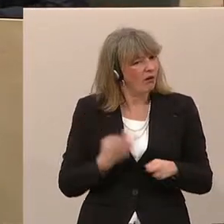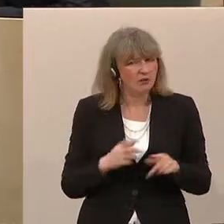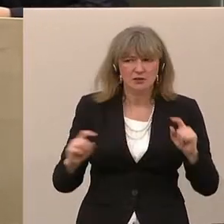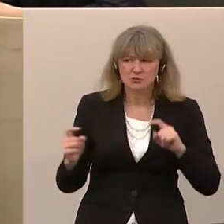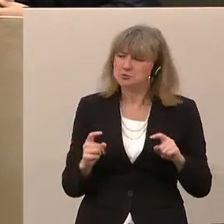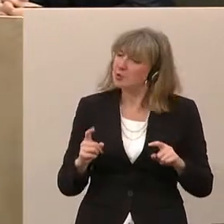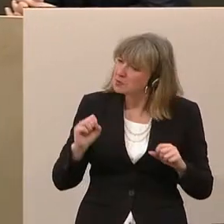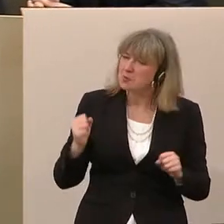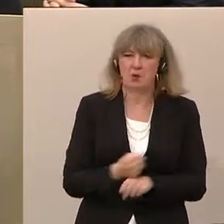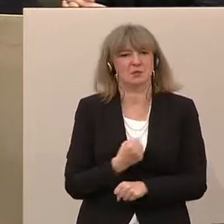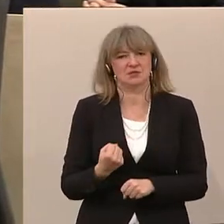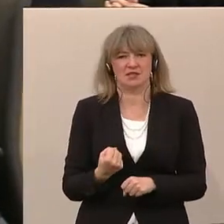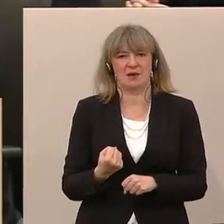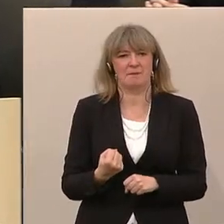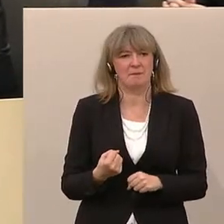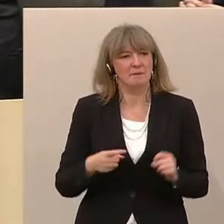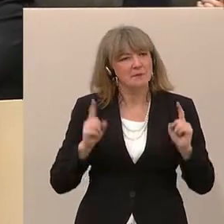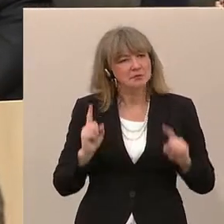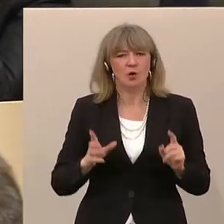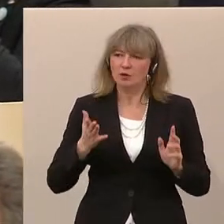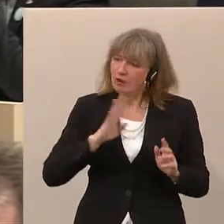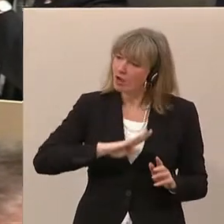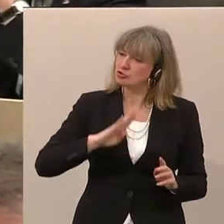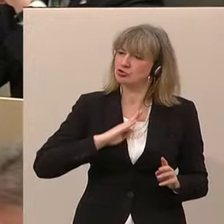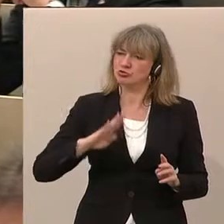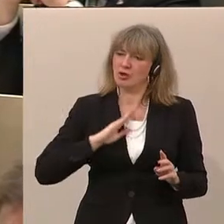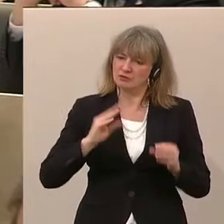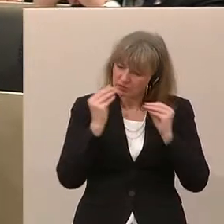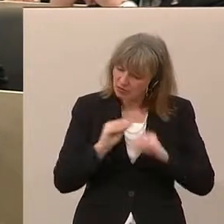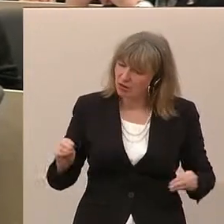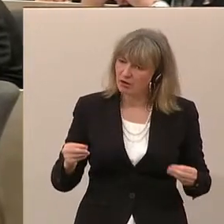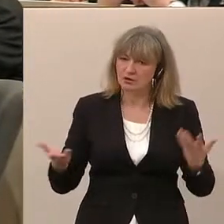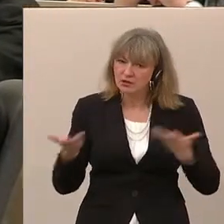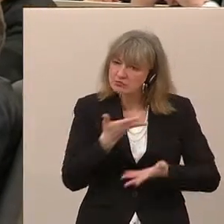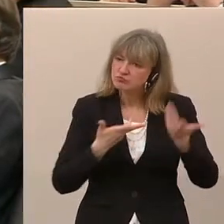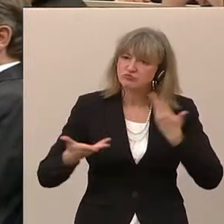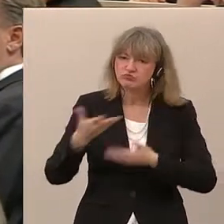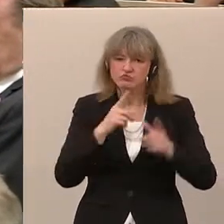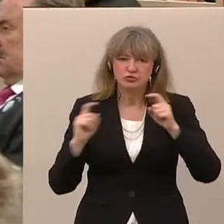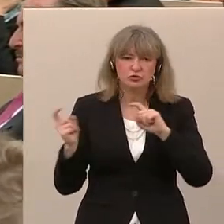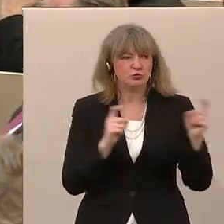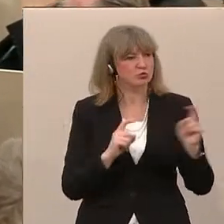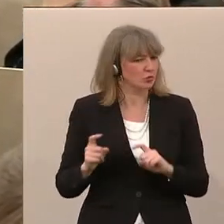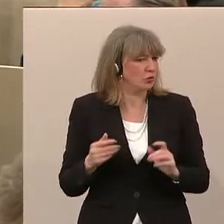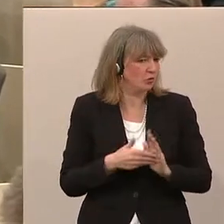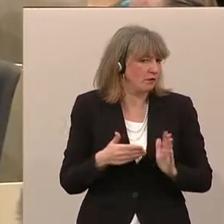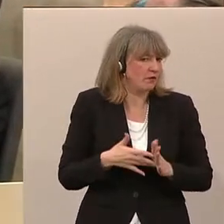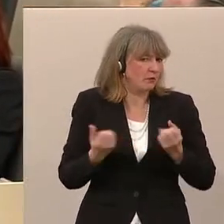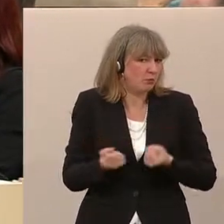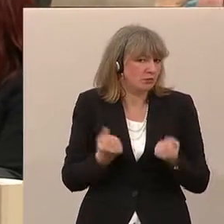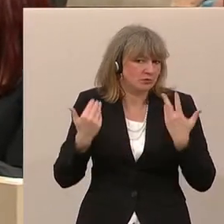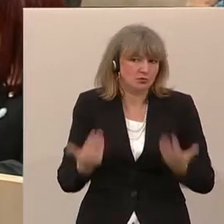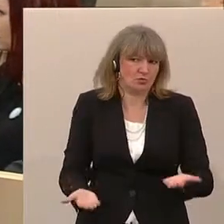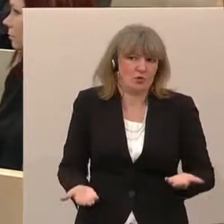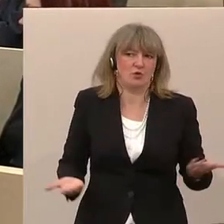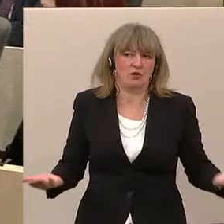gibt, trotzdem diese Diskussionen gesittet und ehrlich auch führt in der notwendigen politischen Auseinandersetzung,